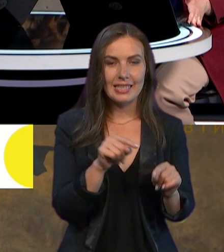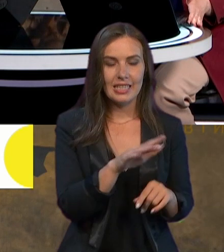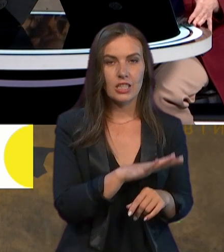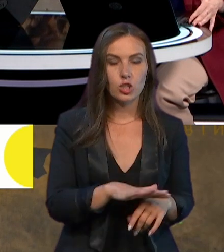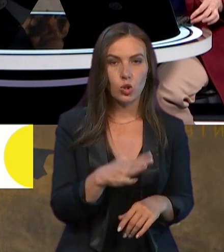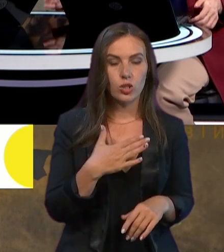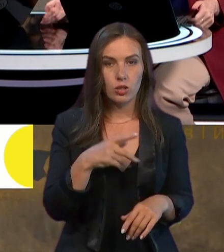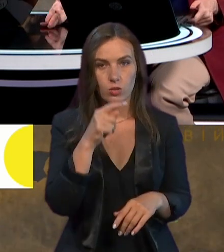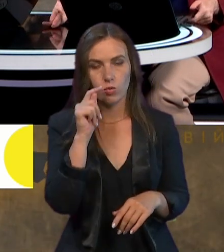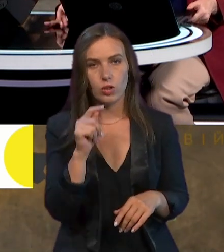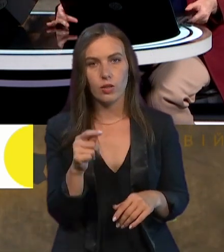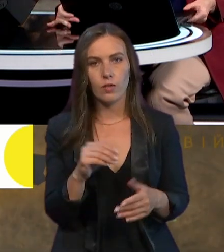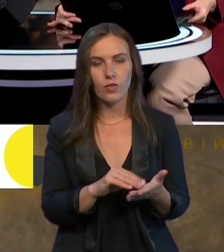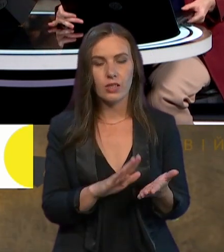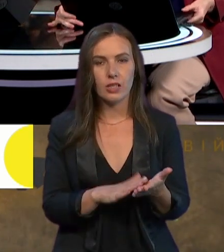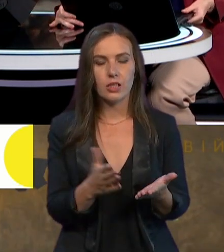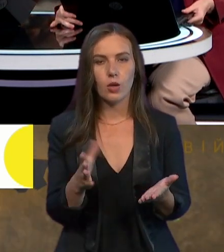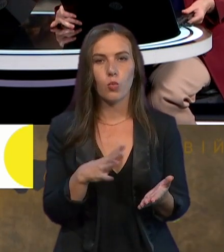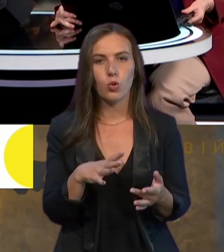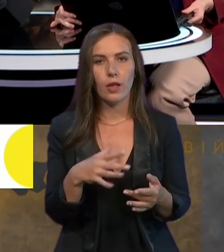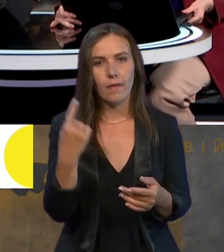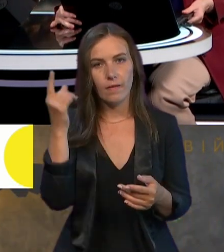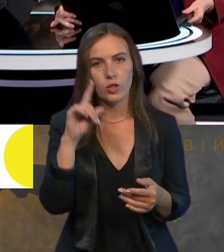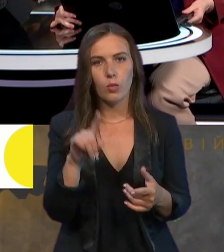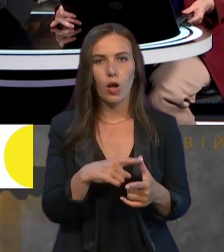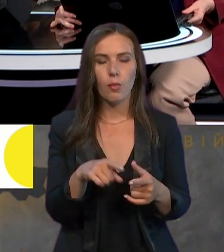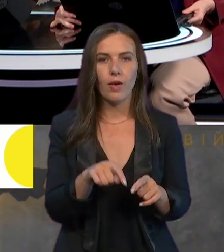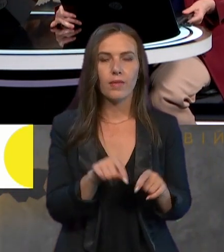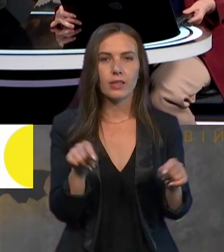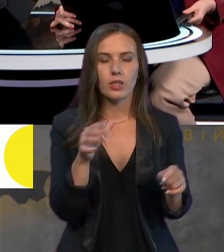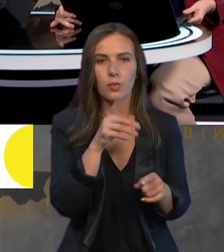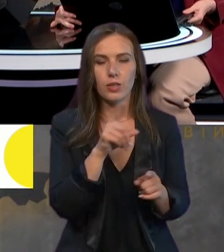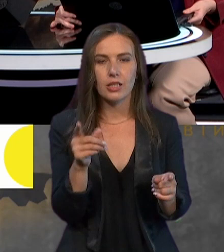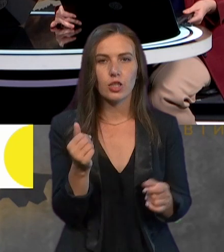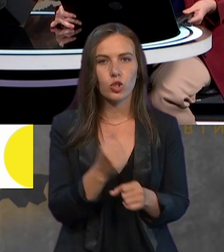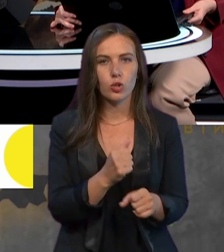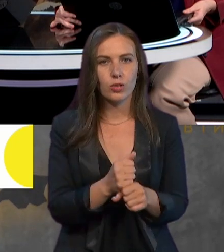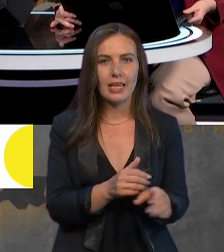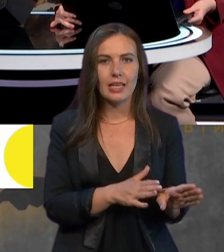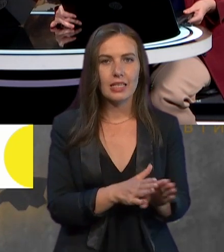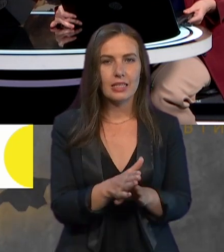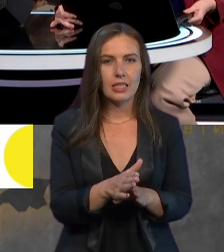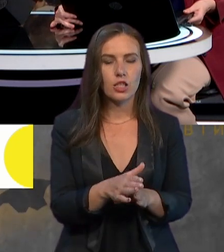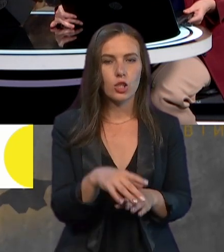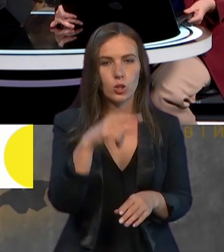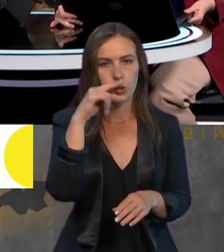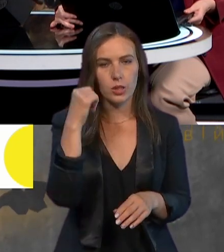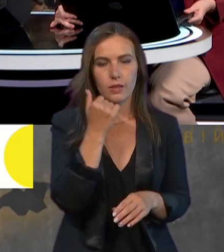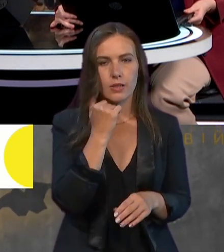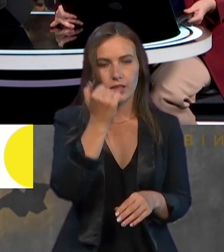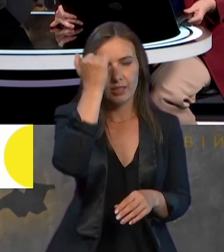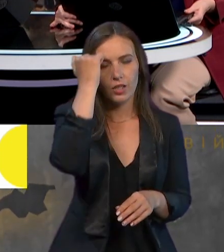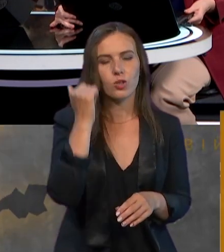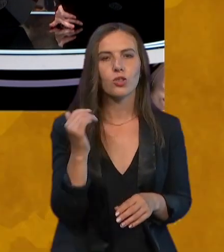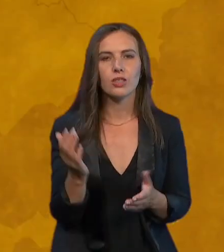тих об'єктів, які були відомі або які відкрилися під час якихось робіт здійснених росіянами. Дякую, пані Катерино, що знайшли